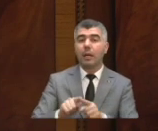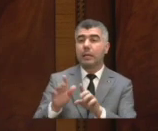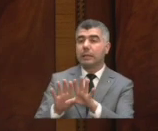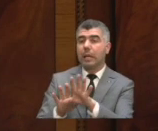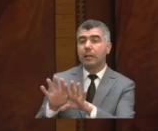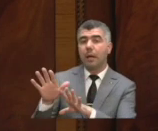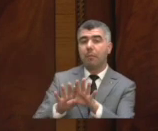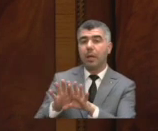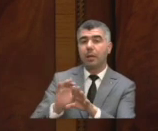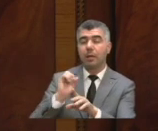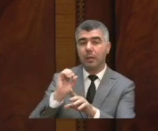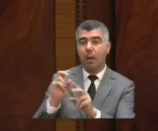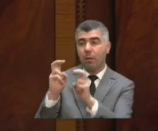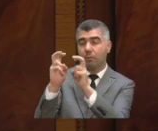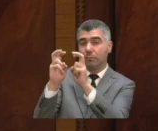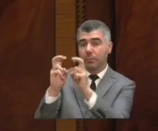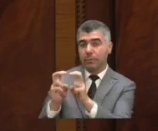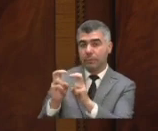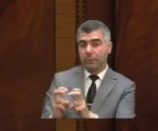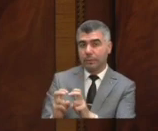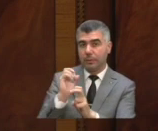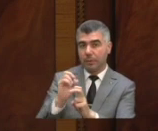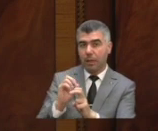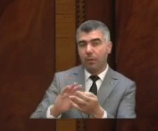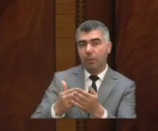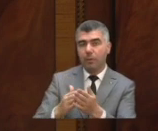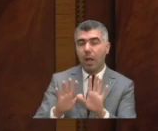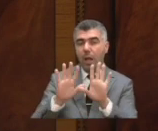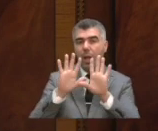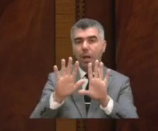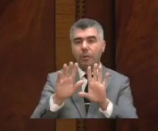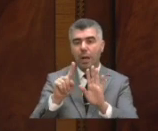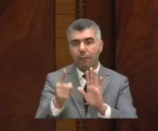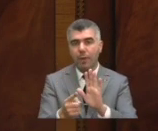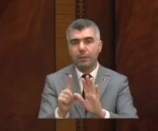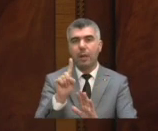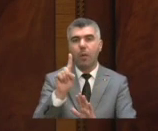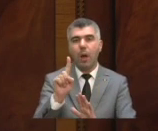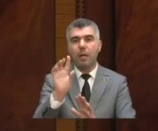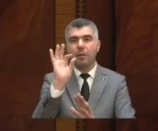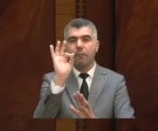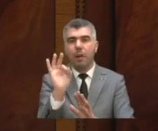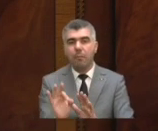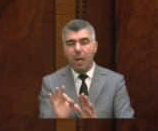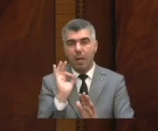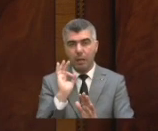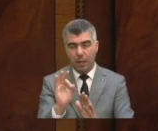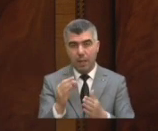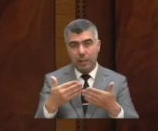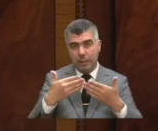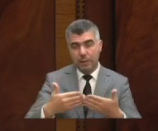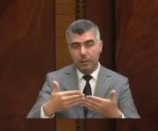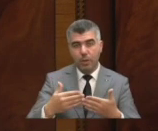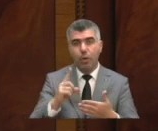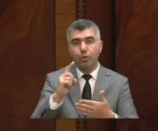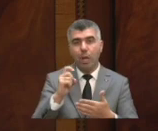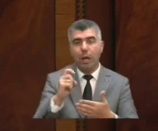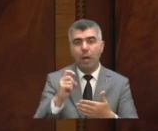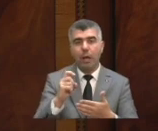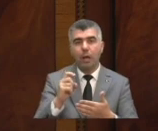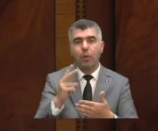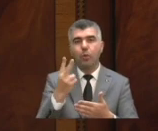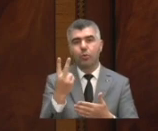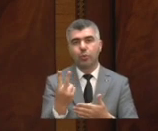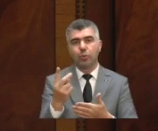من تقليص معدل التضخم من 10.1% مسجل خلال شهر فبراير من هذا